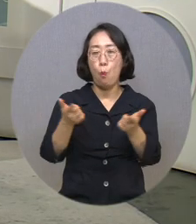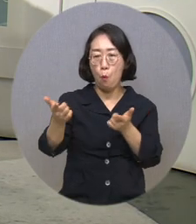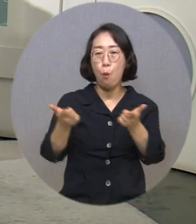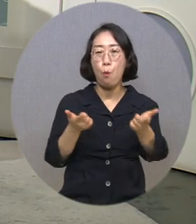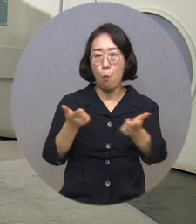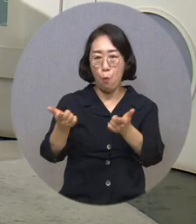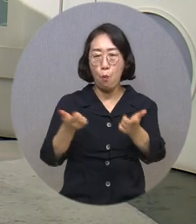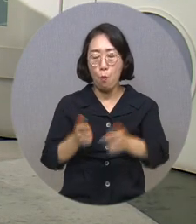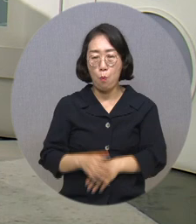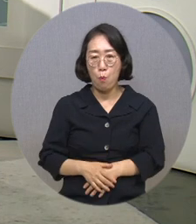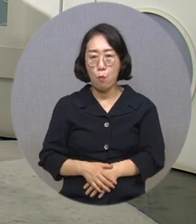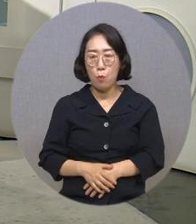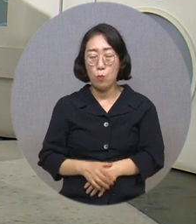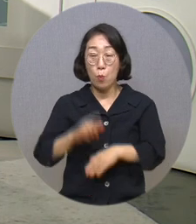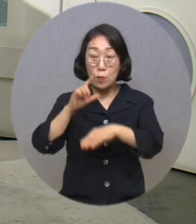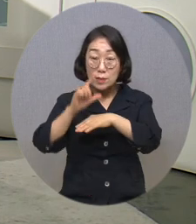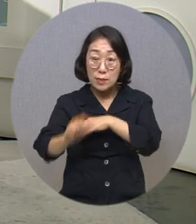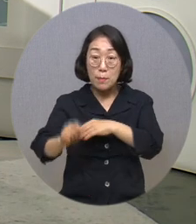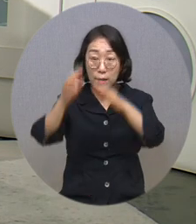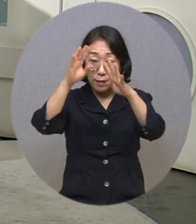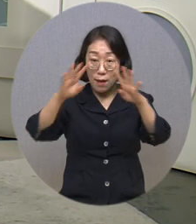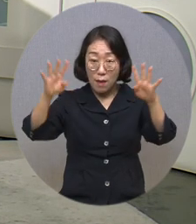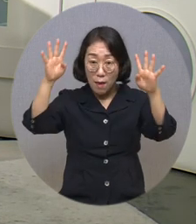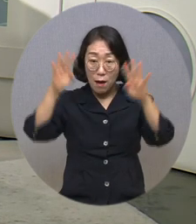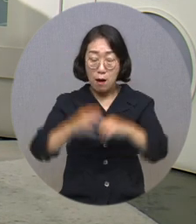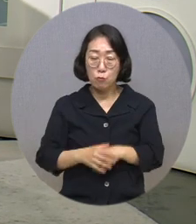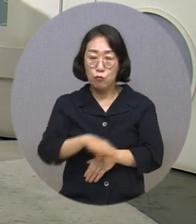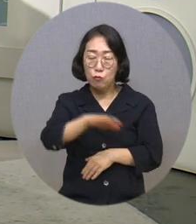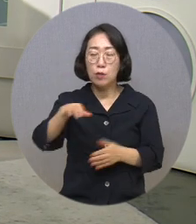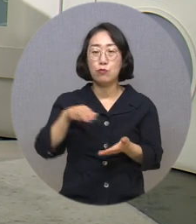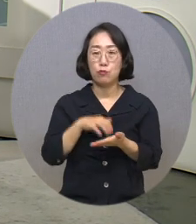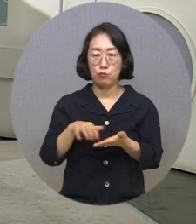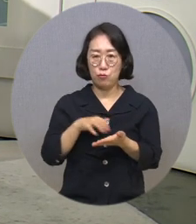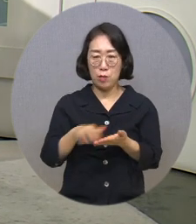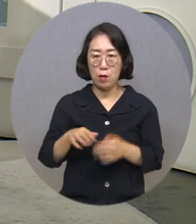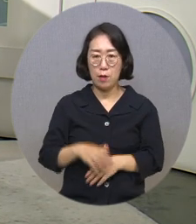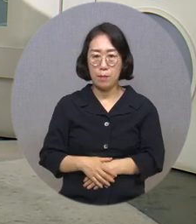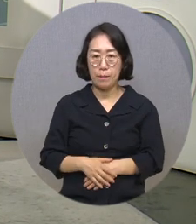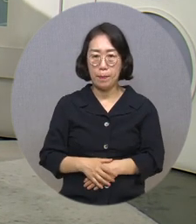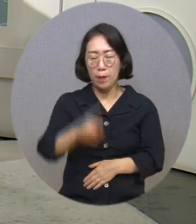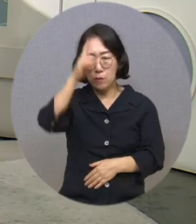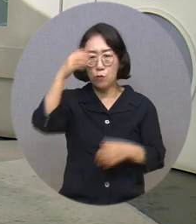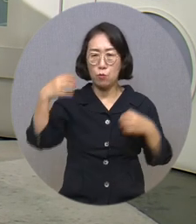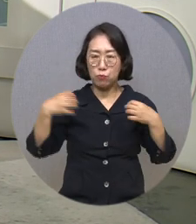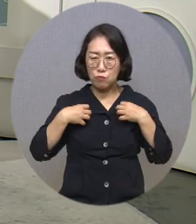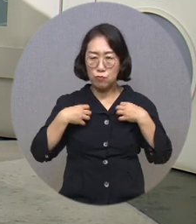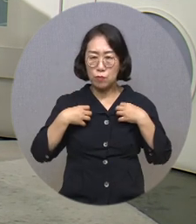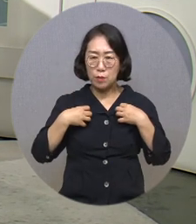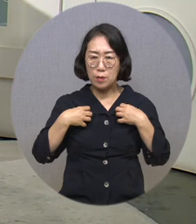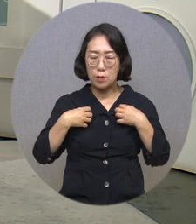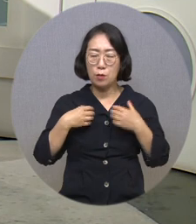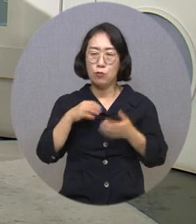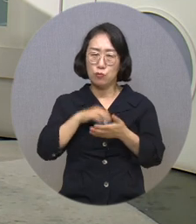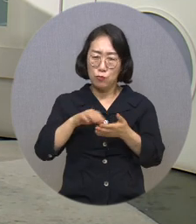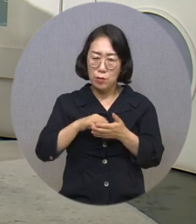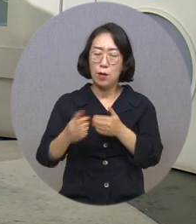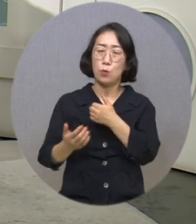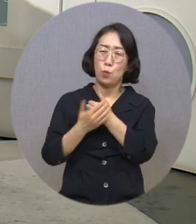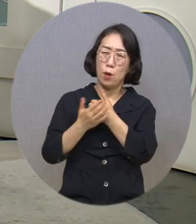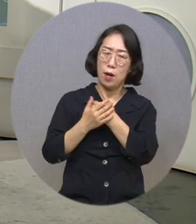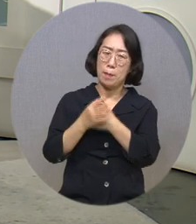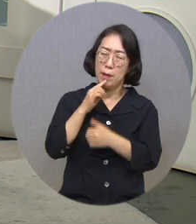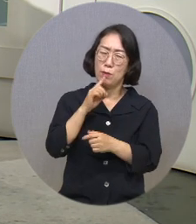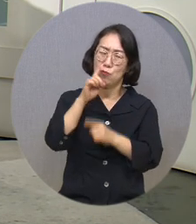지금 우리가 정원이 몇 명인데. 이거를 정부에서 어떻게든지 채워달라, 돈을 달라 이럴 게 아니라 사실은